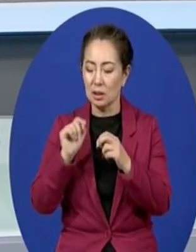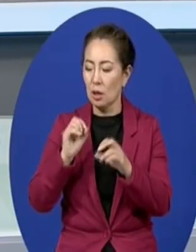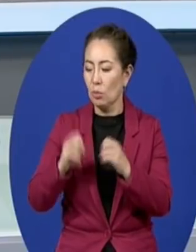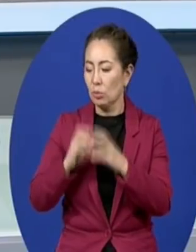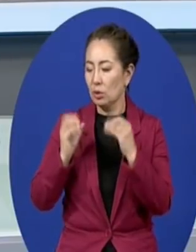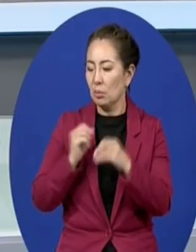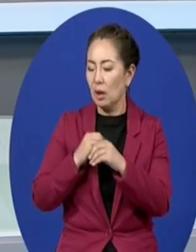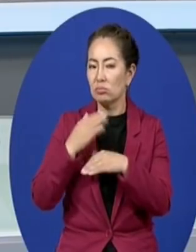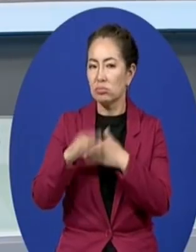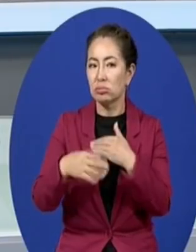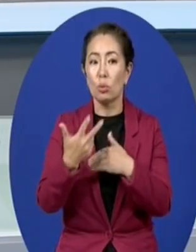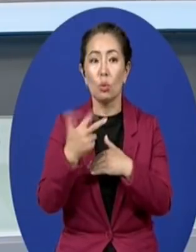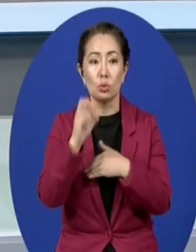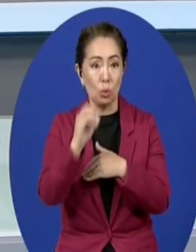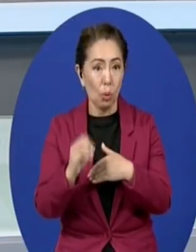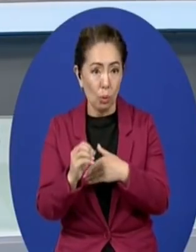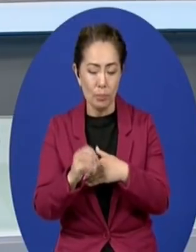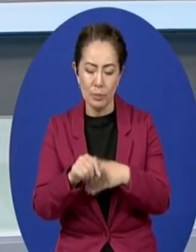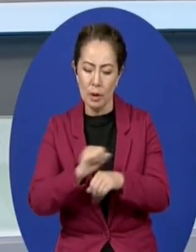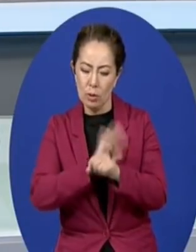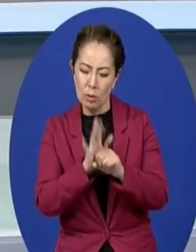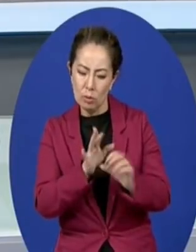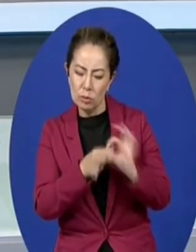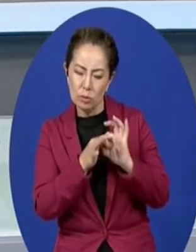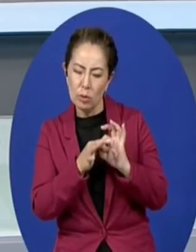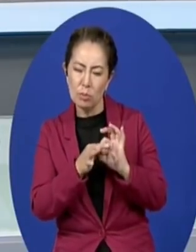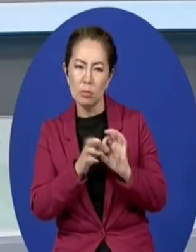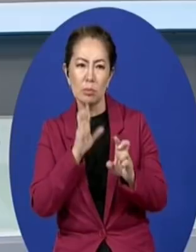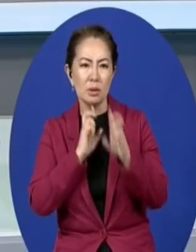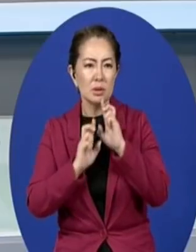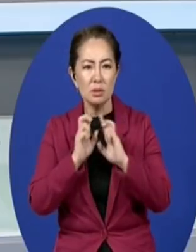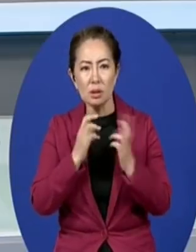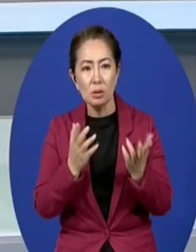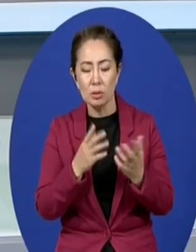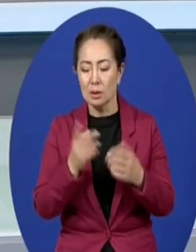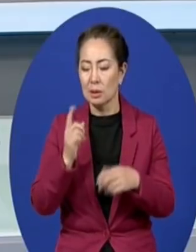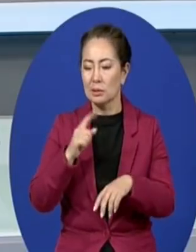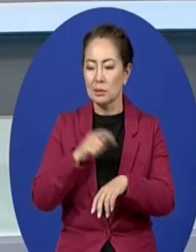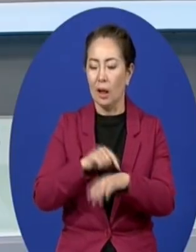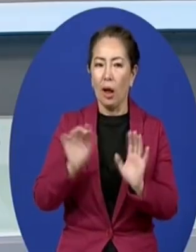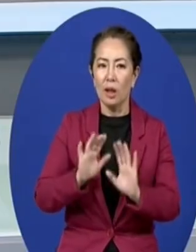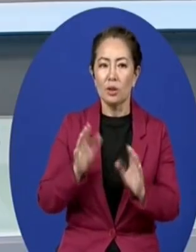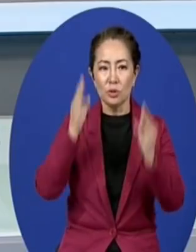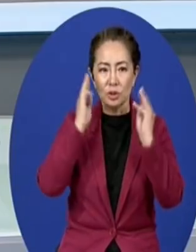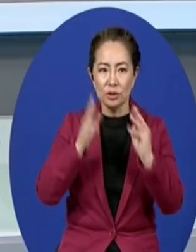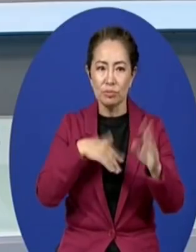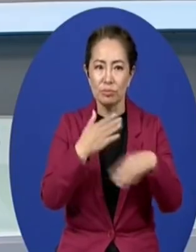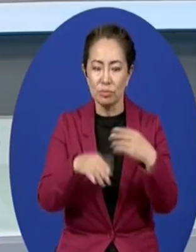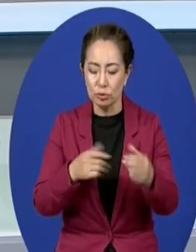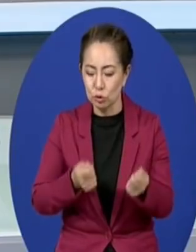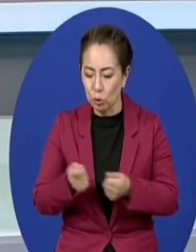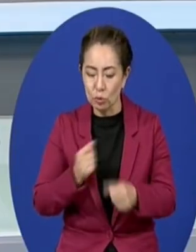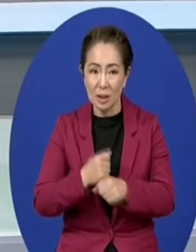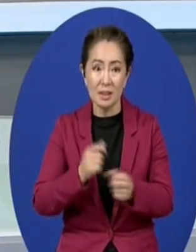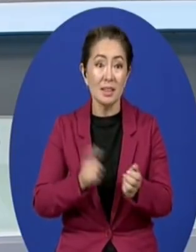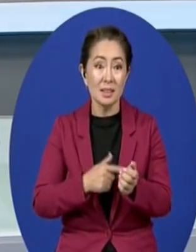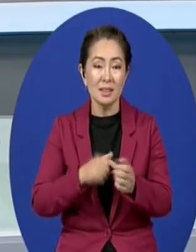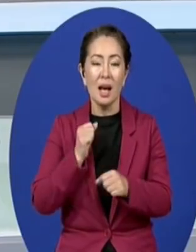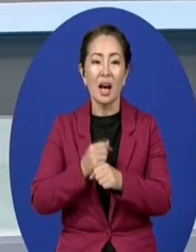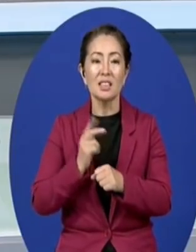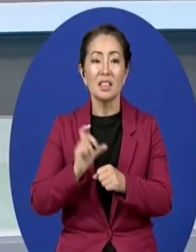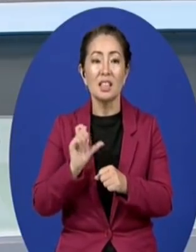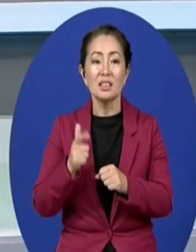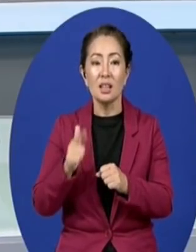ажил 30% явагдаж байгаа. Цар тахлын нөлөөгөөр одоо учирч байгаа бэрхшээлийг цаг алдалгүй шийдвэрлэж зохицуулж ажиллах хэрэгтэй байгааг ажлын